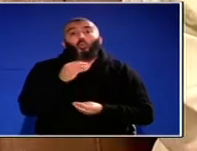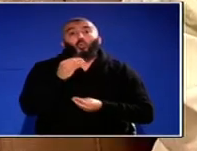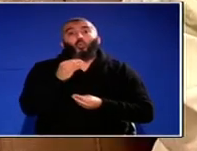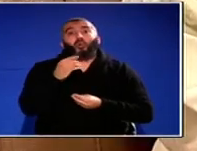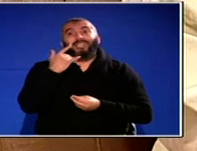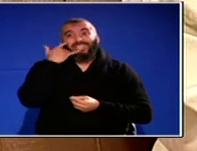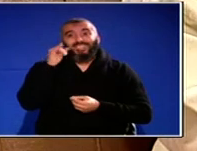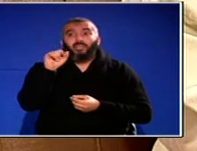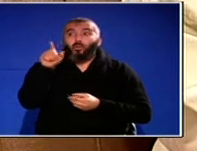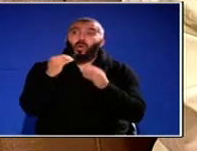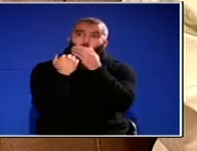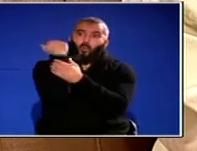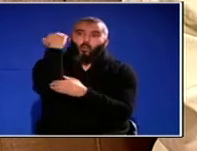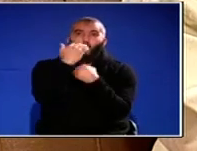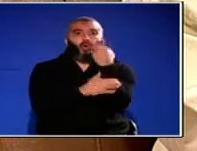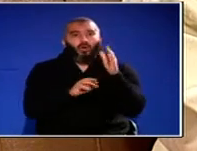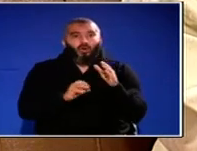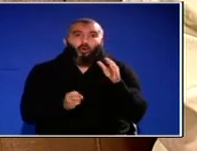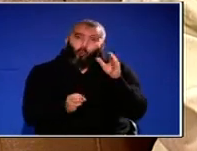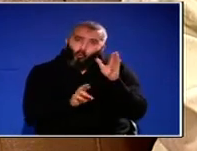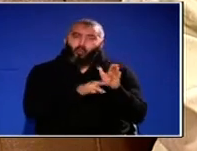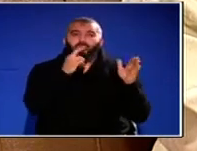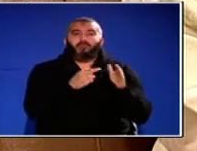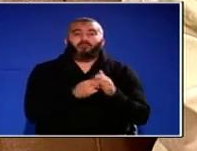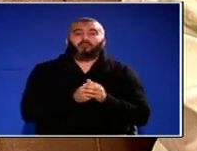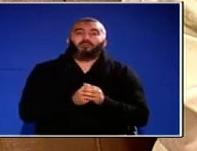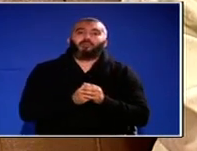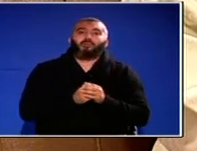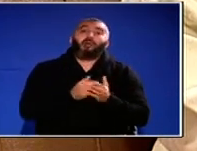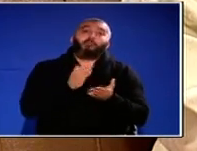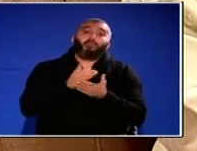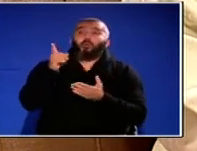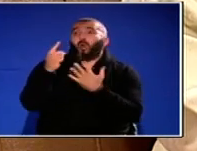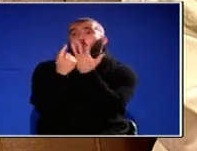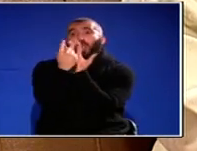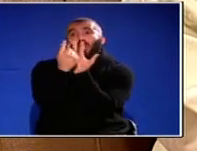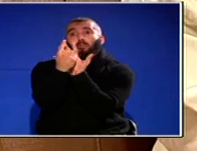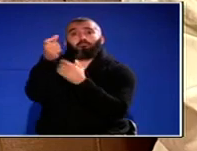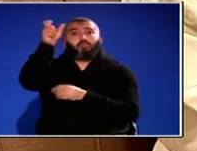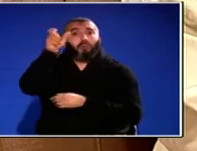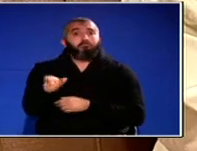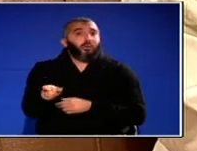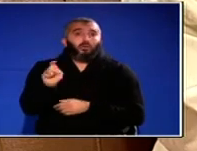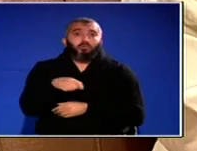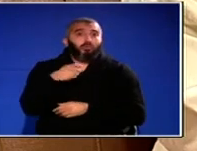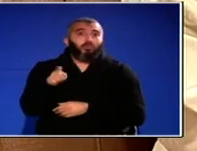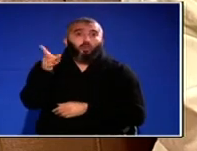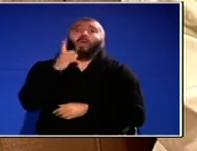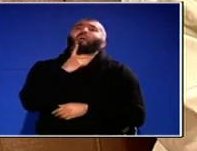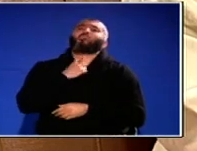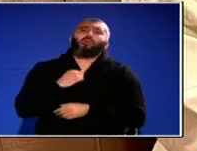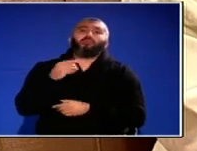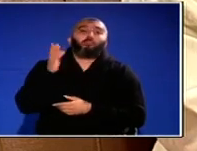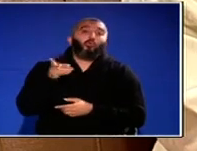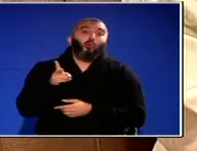إذا كان يدخل ممكن يعيد وضوءه، لأن درك الآن هو هذا الإمام إنسان وبشر قد يعطش لأنه يتكلم ويتفاعل